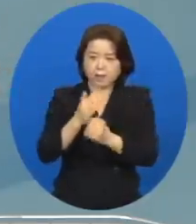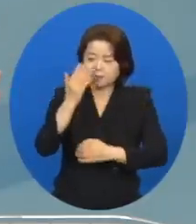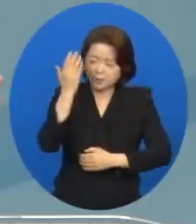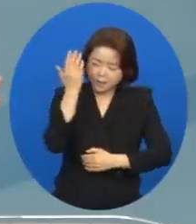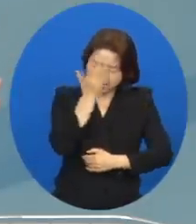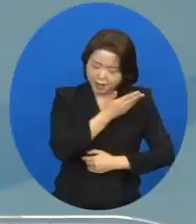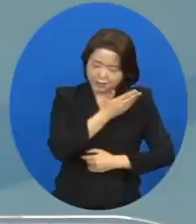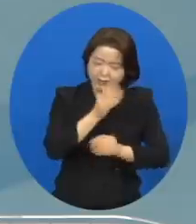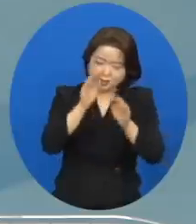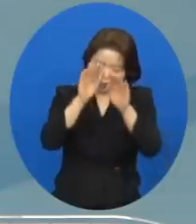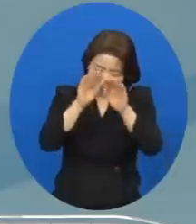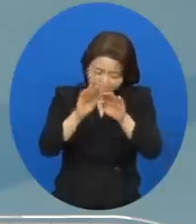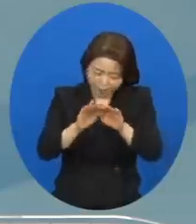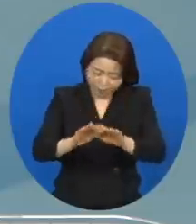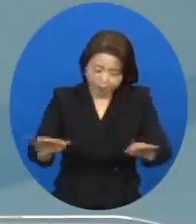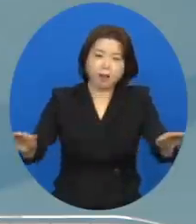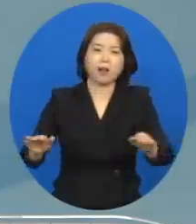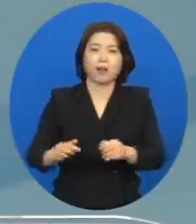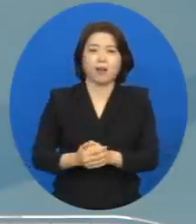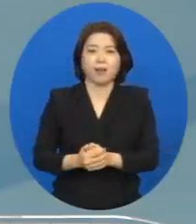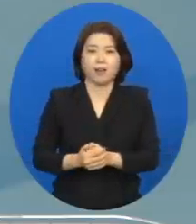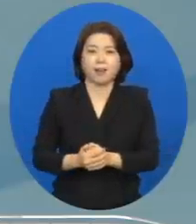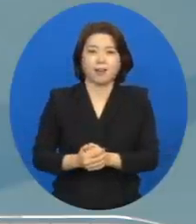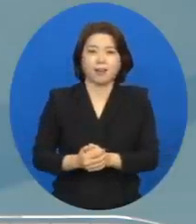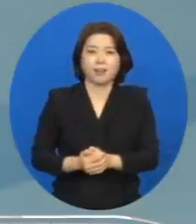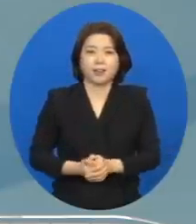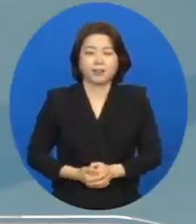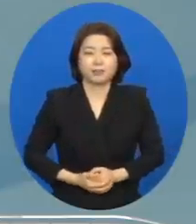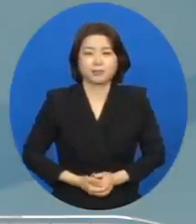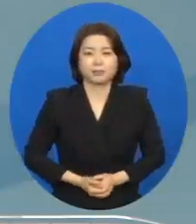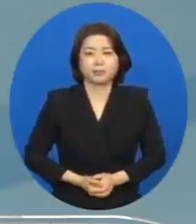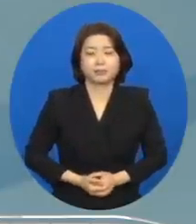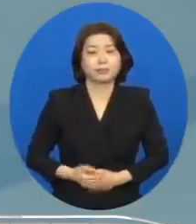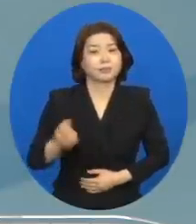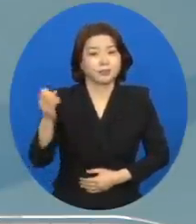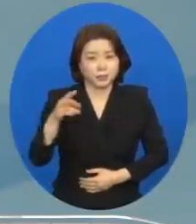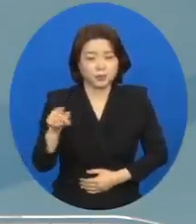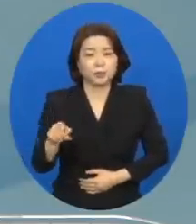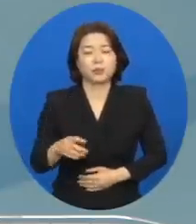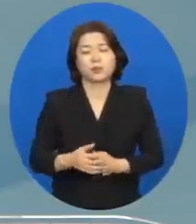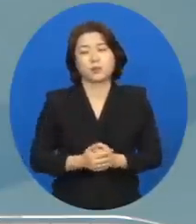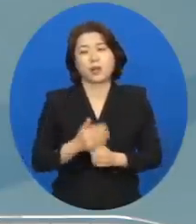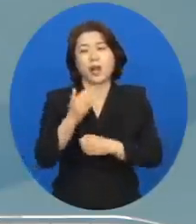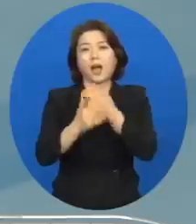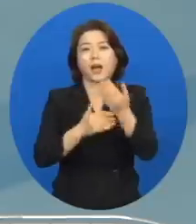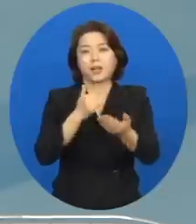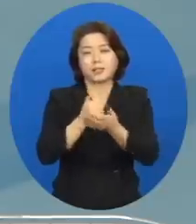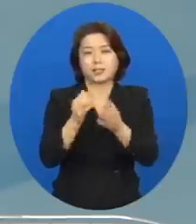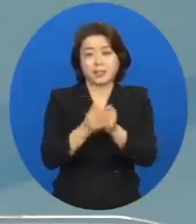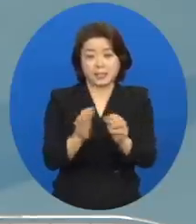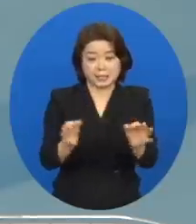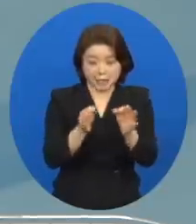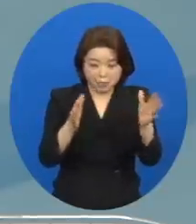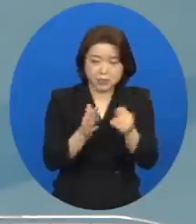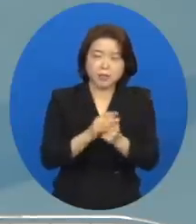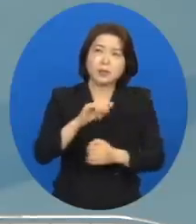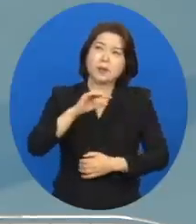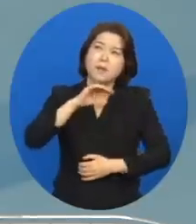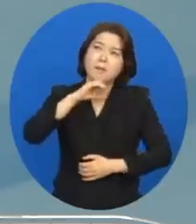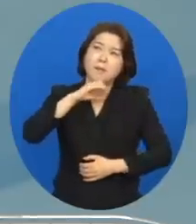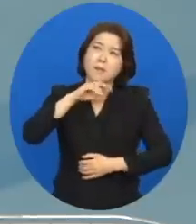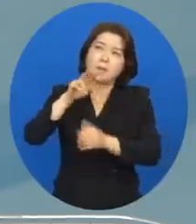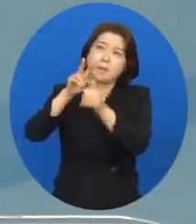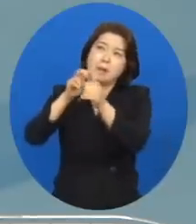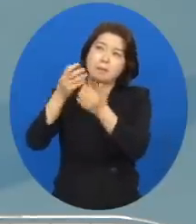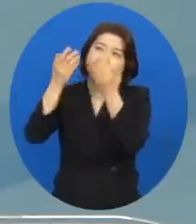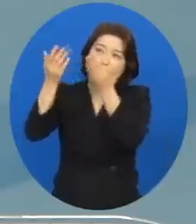씻듯이 이렇게 씻음을 받았다는 거예요. 그러면서 하나님께 잠시라도 원망하는 마음을 가졌던